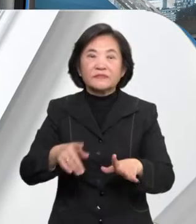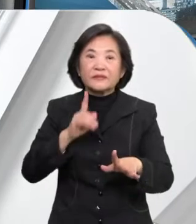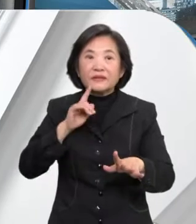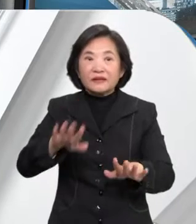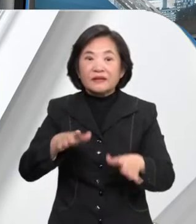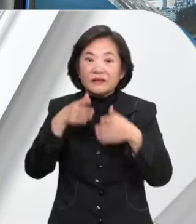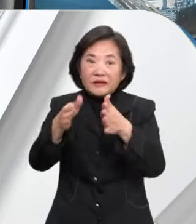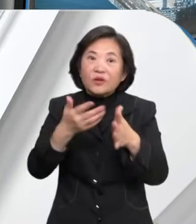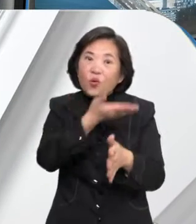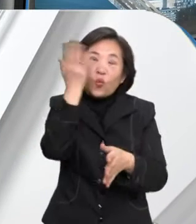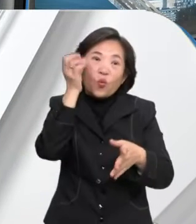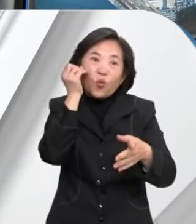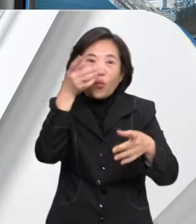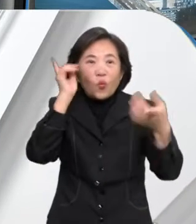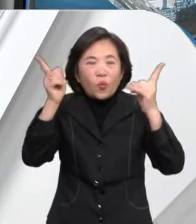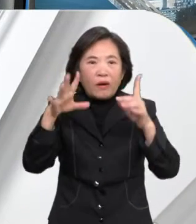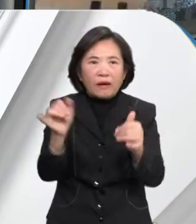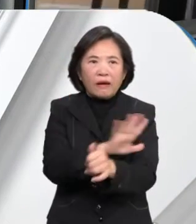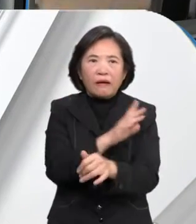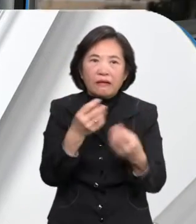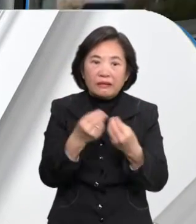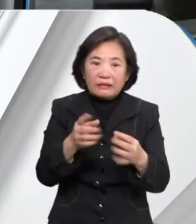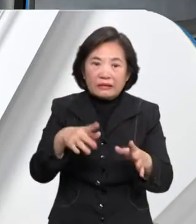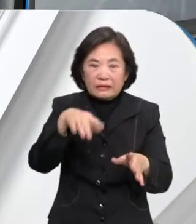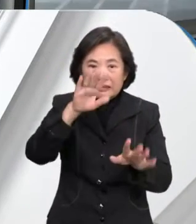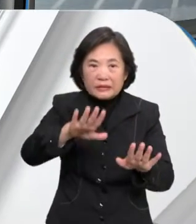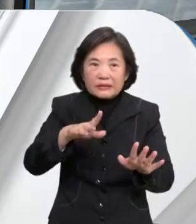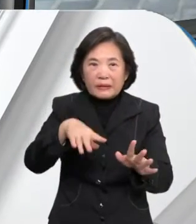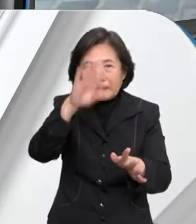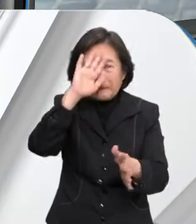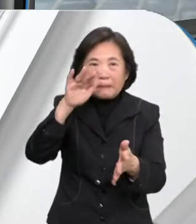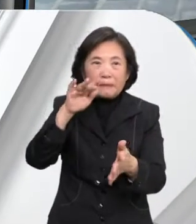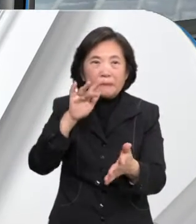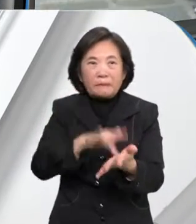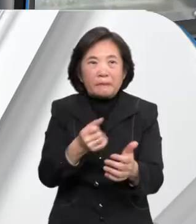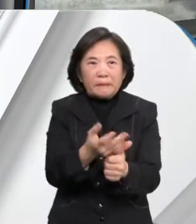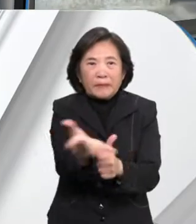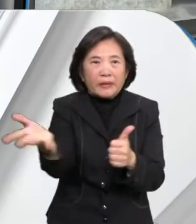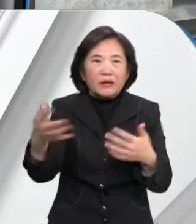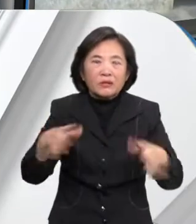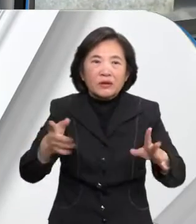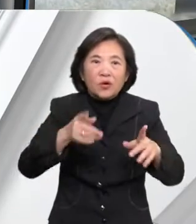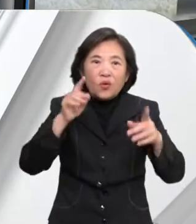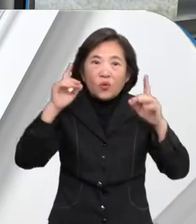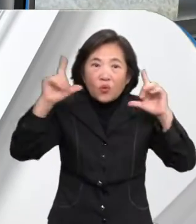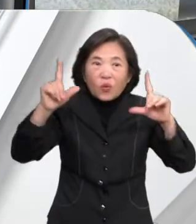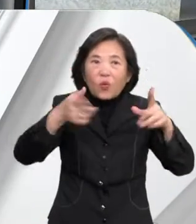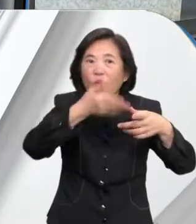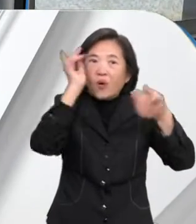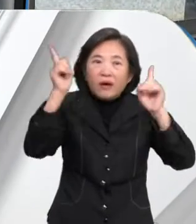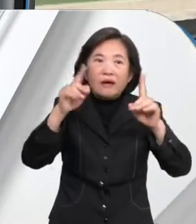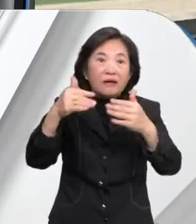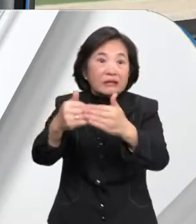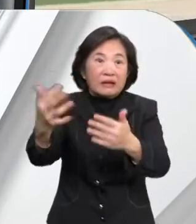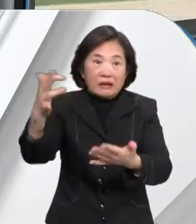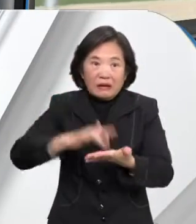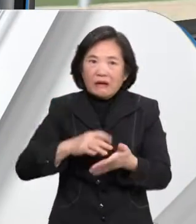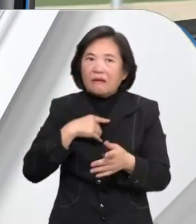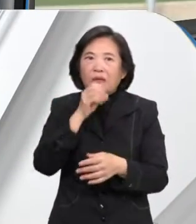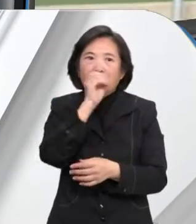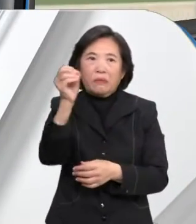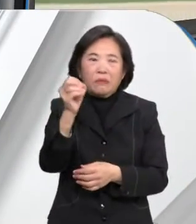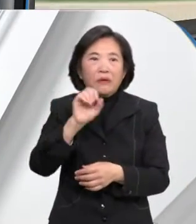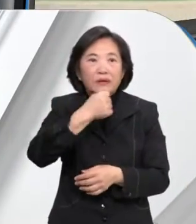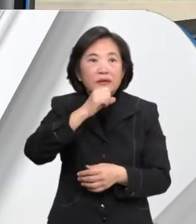讲到针对观光业的冲击，李阿伯之前重新当到游客根本唔敢出门。中国的观光客也满意来，推动